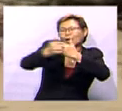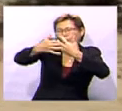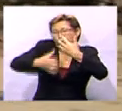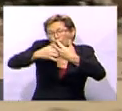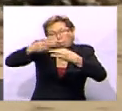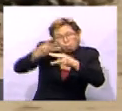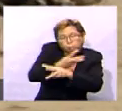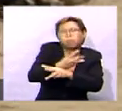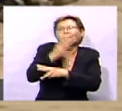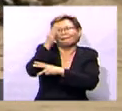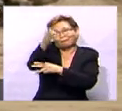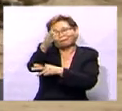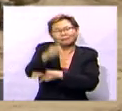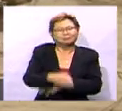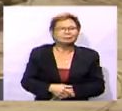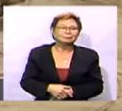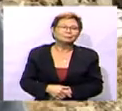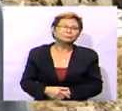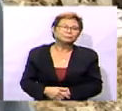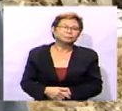teruk. Memang tak dengar tidur.